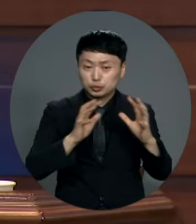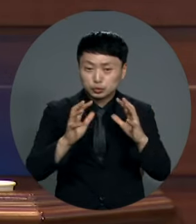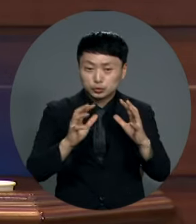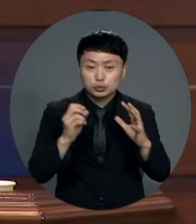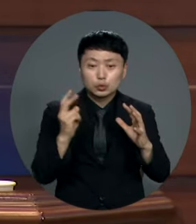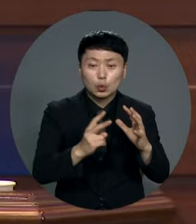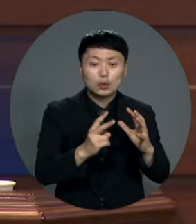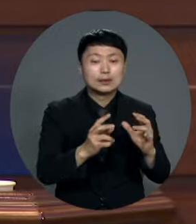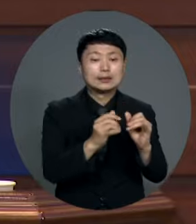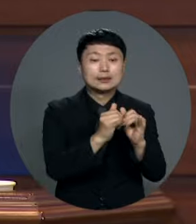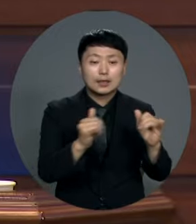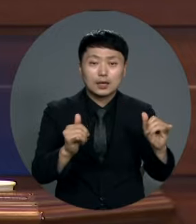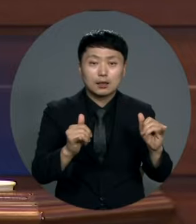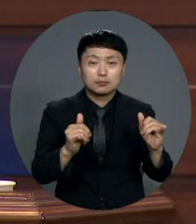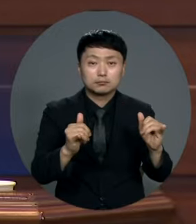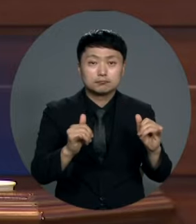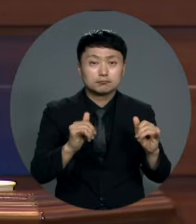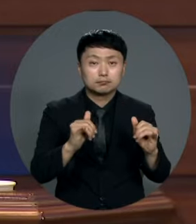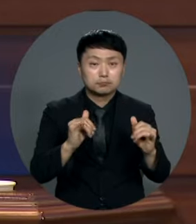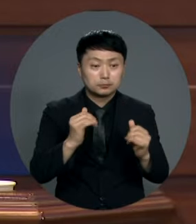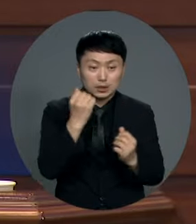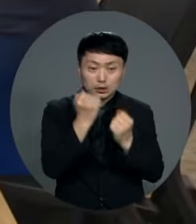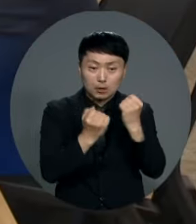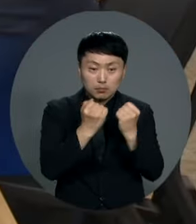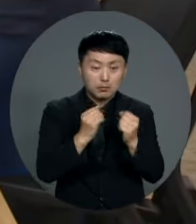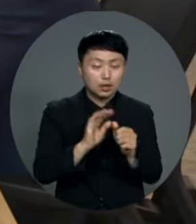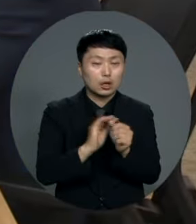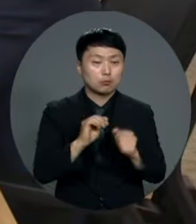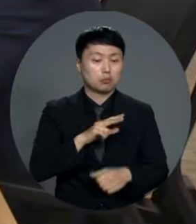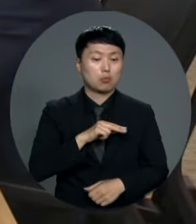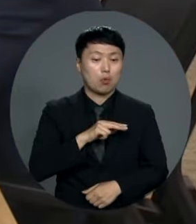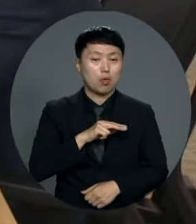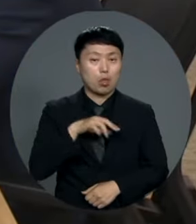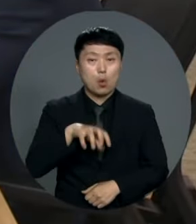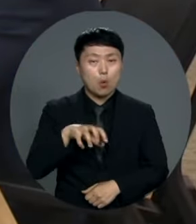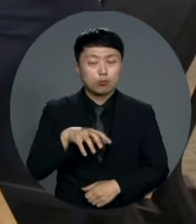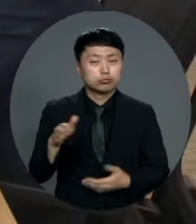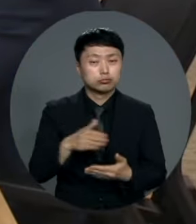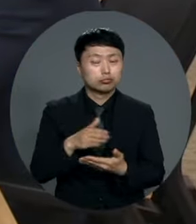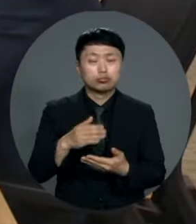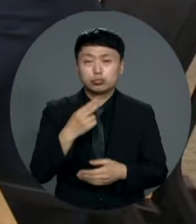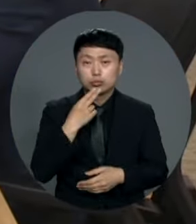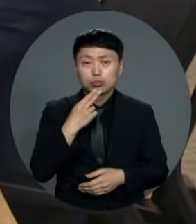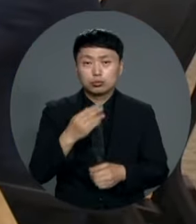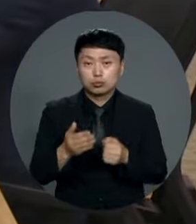그리고 민의를 대변하는 경북도의원은 없었습니다. 이런 가운데 대구시는